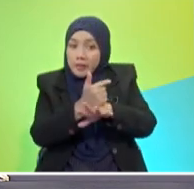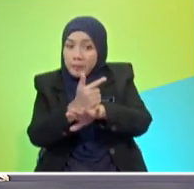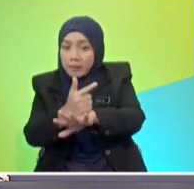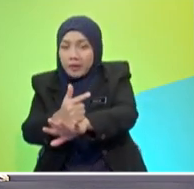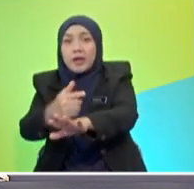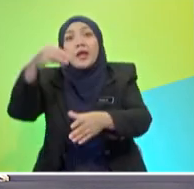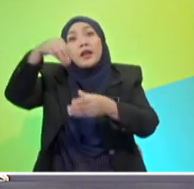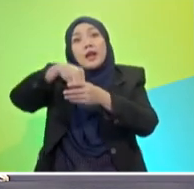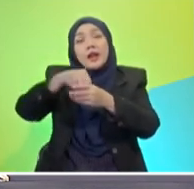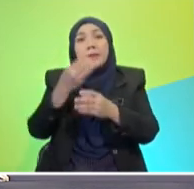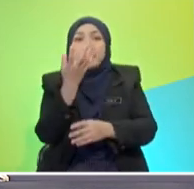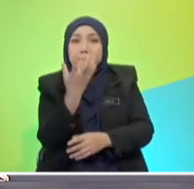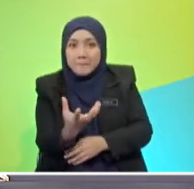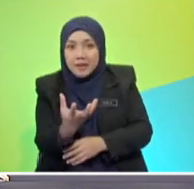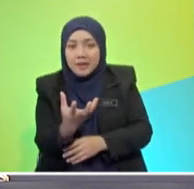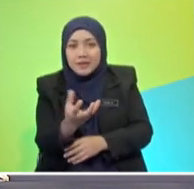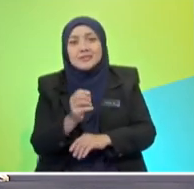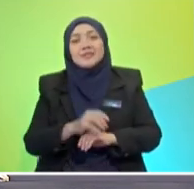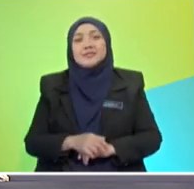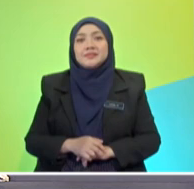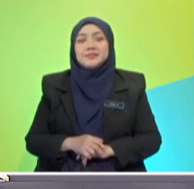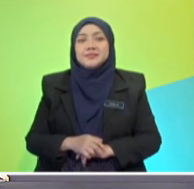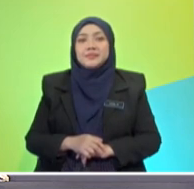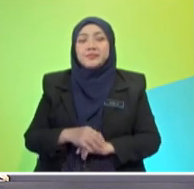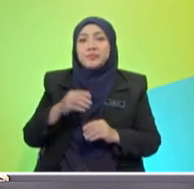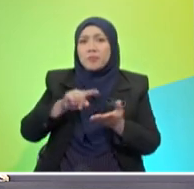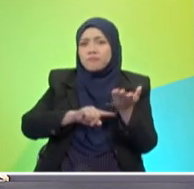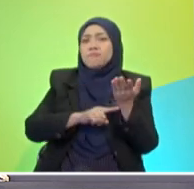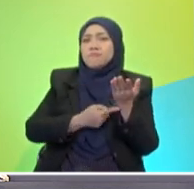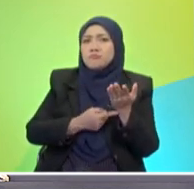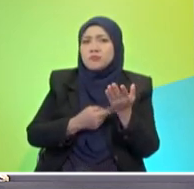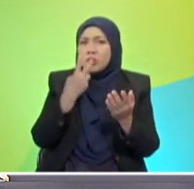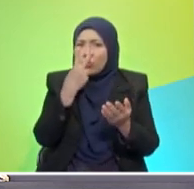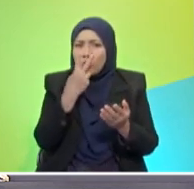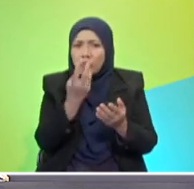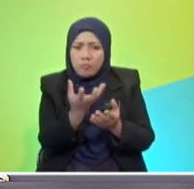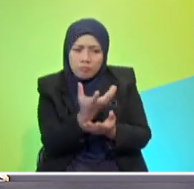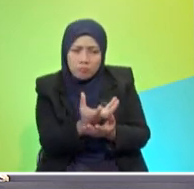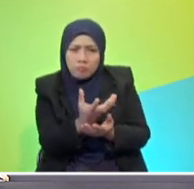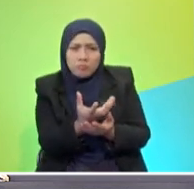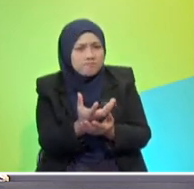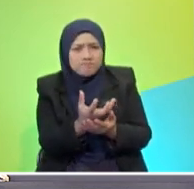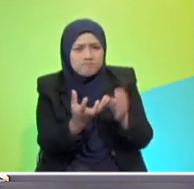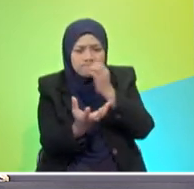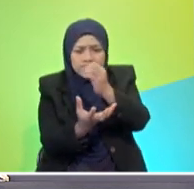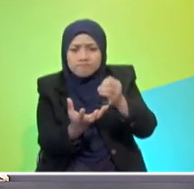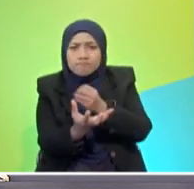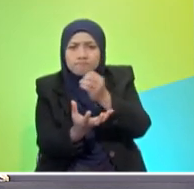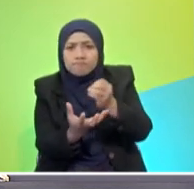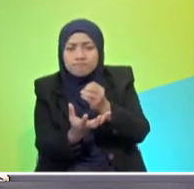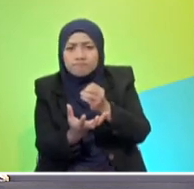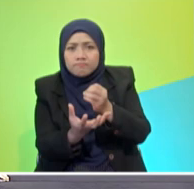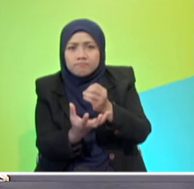Okey, cikgu terangkan dulu situasi boleh? Ya, cikgu. Okey, mula-mula balang tu kosong tau. Kemudian cikgu masukkan di